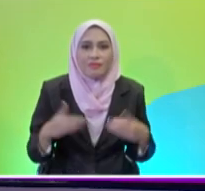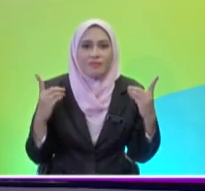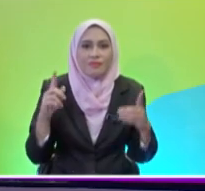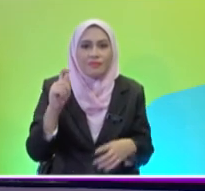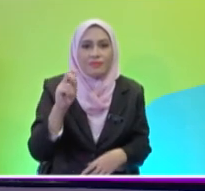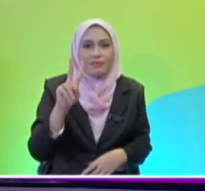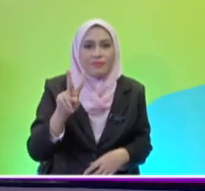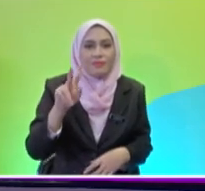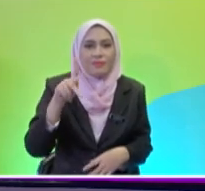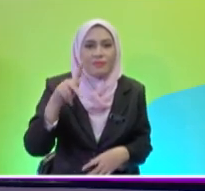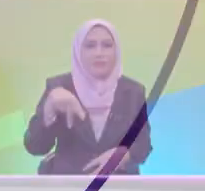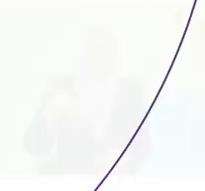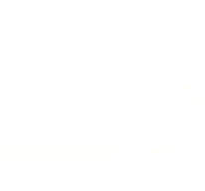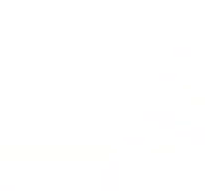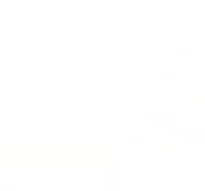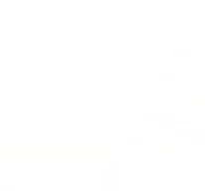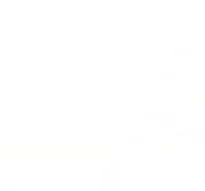KPM.